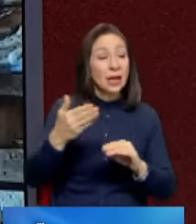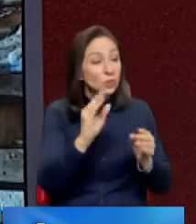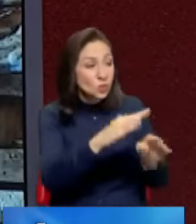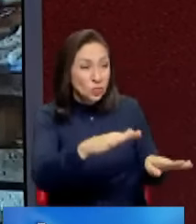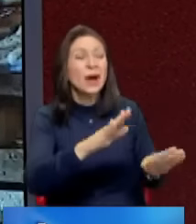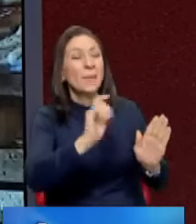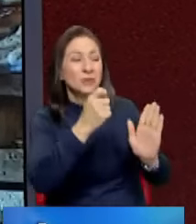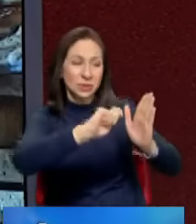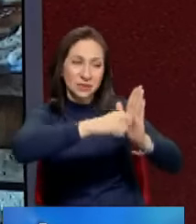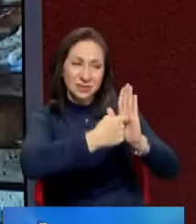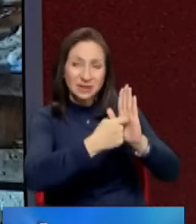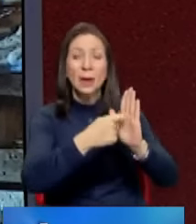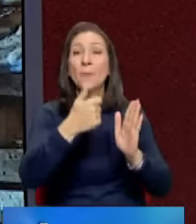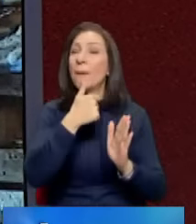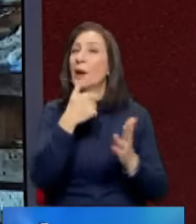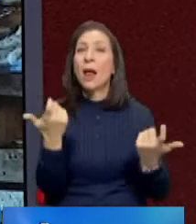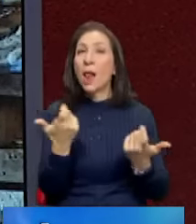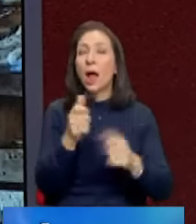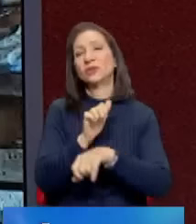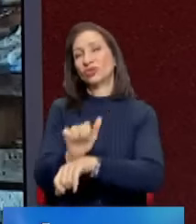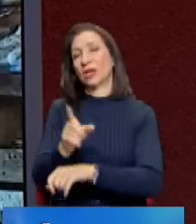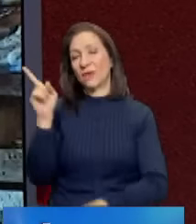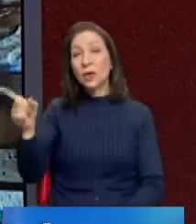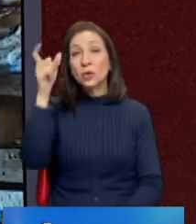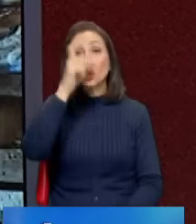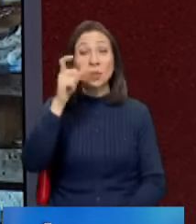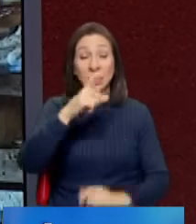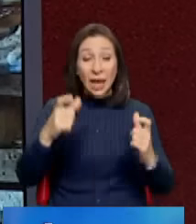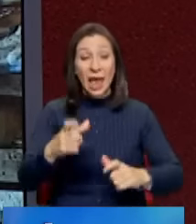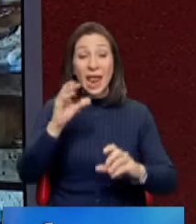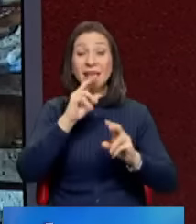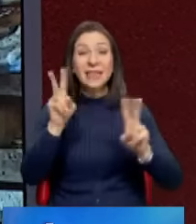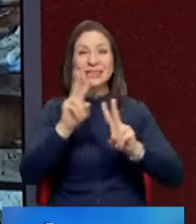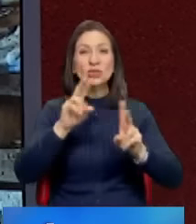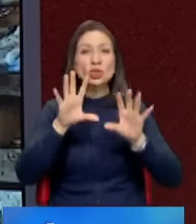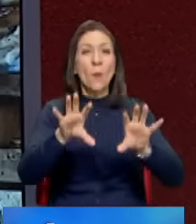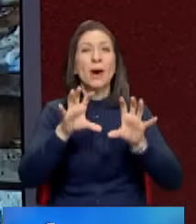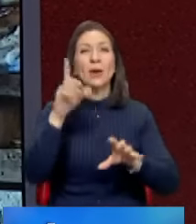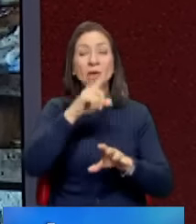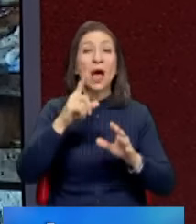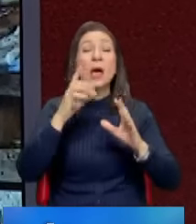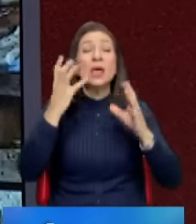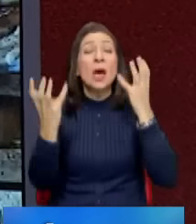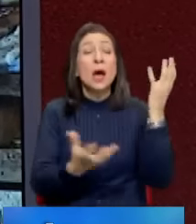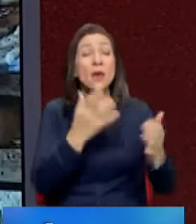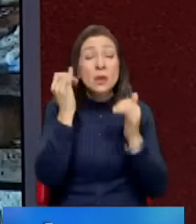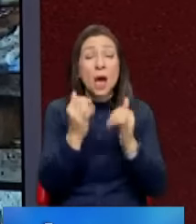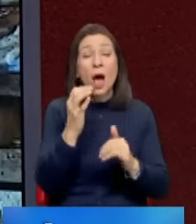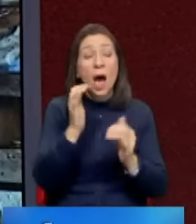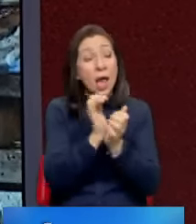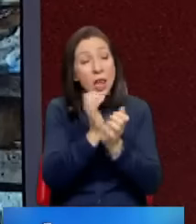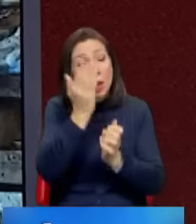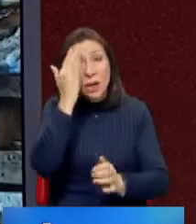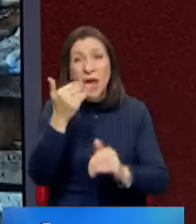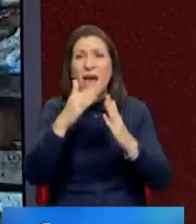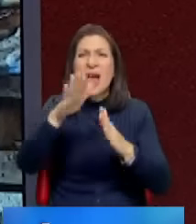çocukların üzerine kapatmıştı. Baba ise cezaevindeydi. Türkiye elektrikli soba nedeniyle çıkan yangın felaketini ve ailenin yoksulluğunu yaşadığı